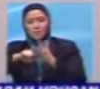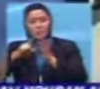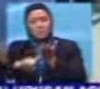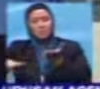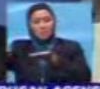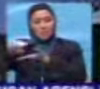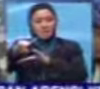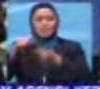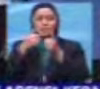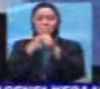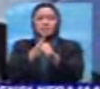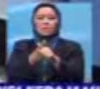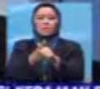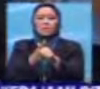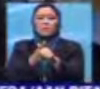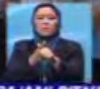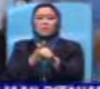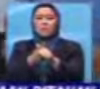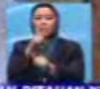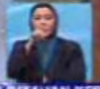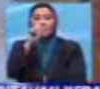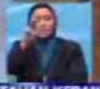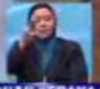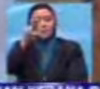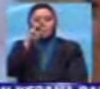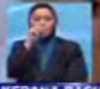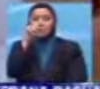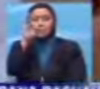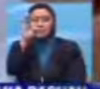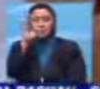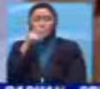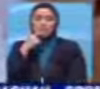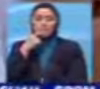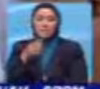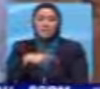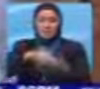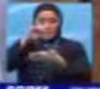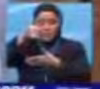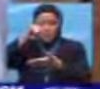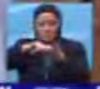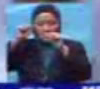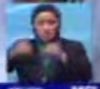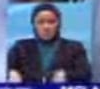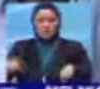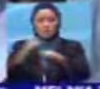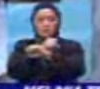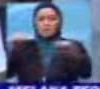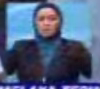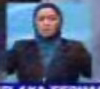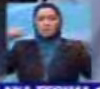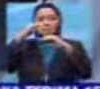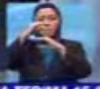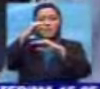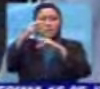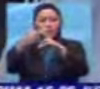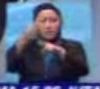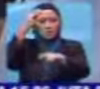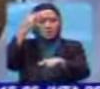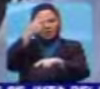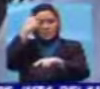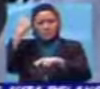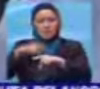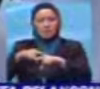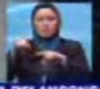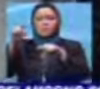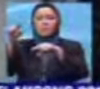Setiausaha Perbendaharaan Tan Sri Dr. Muhammad Irwan Serigar Abdullah, projek itu mampu disiapkan dalam tempoh singkat. Ini kerana